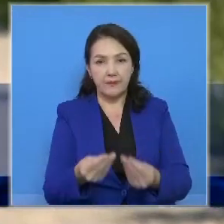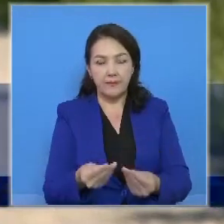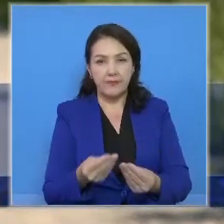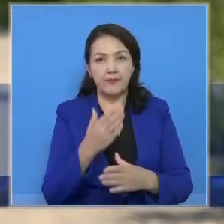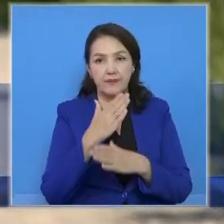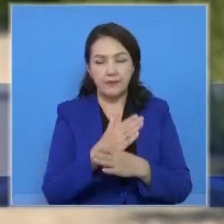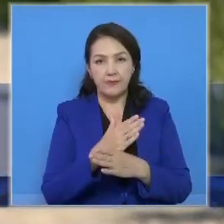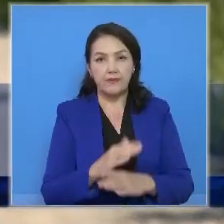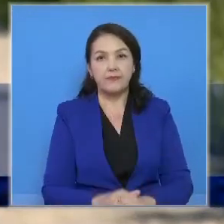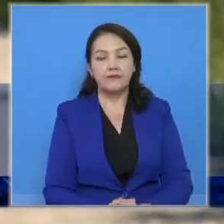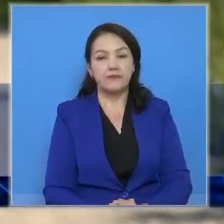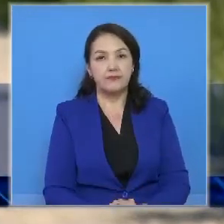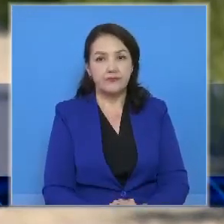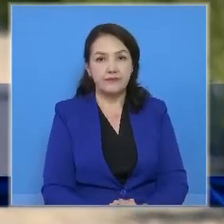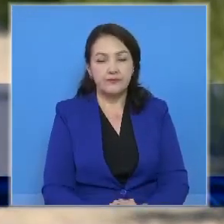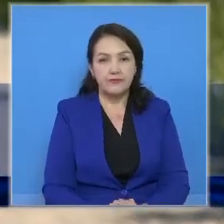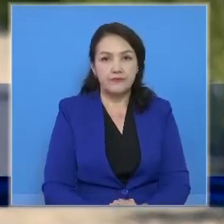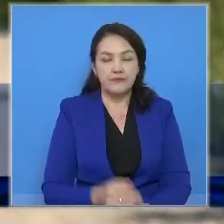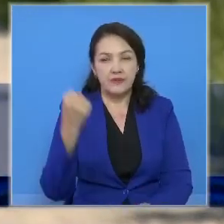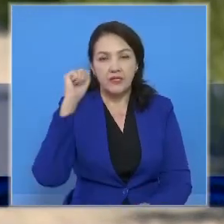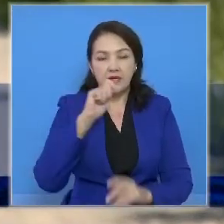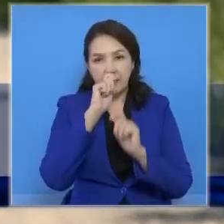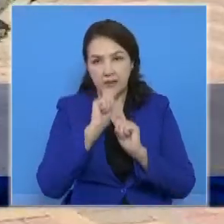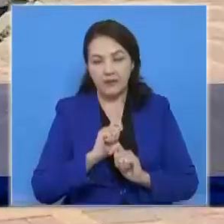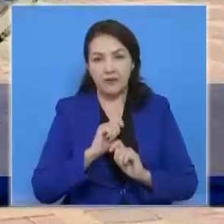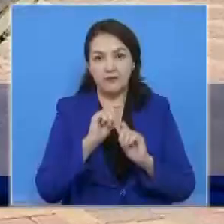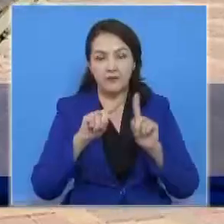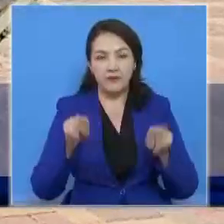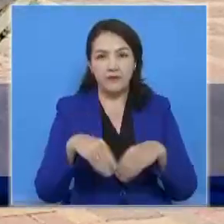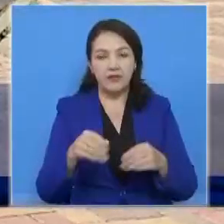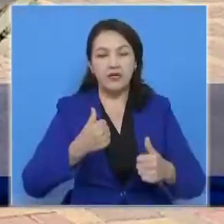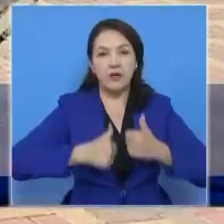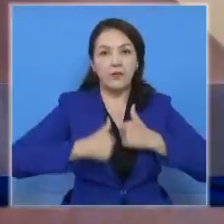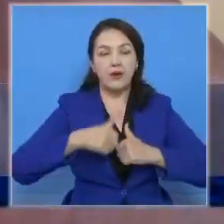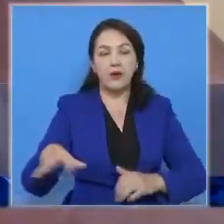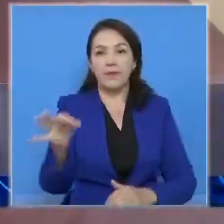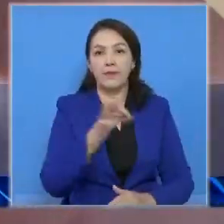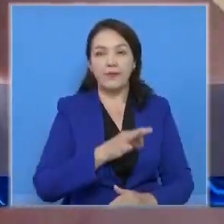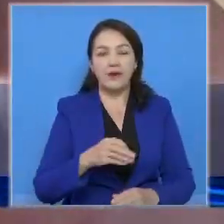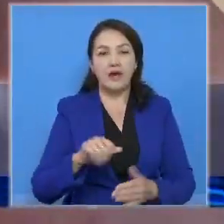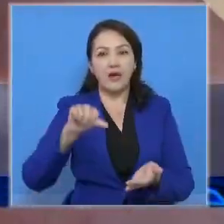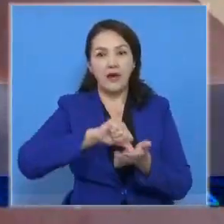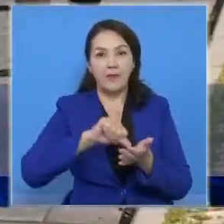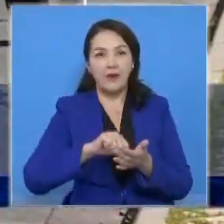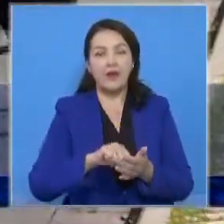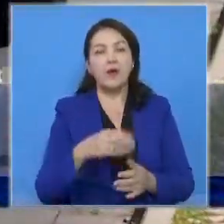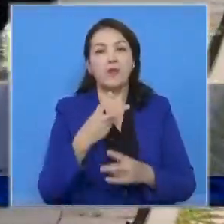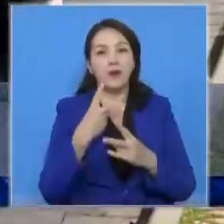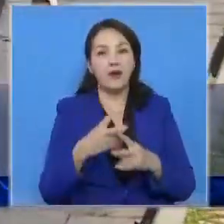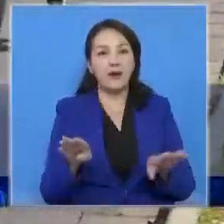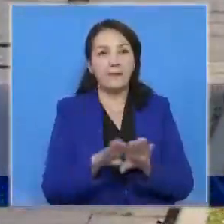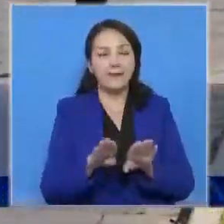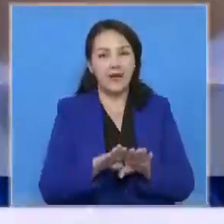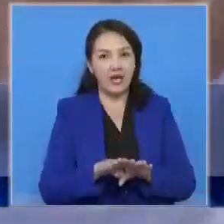жасайды. Солар жеңімпаздарға сыйлықтар беріледі. Спартакиадада аудандардан келген қатысушылар да төбе көрсетті.